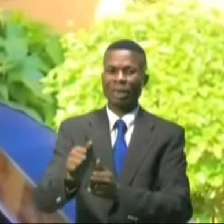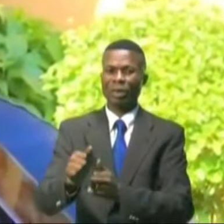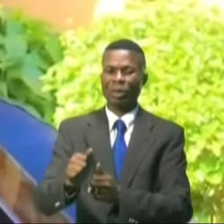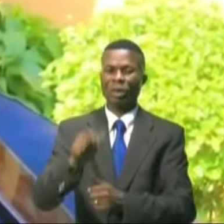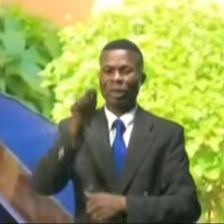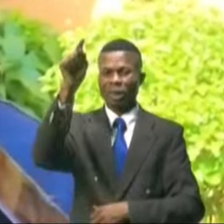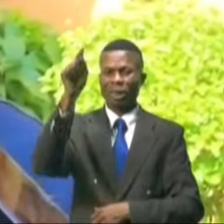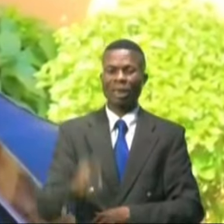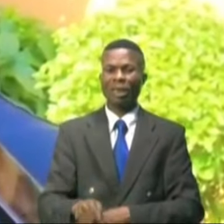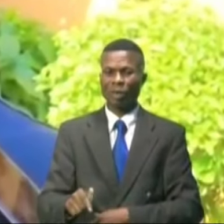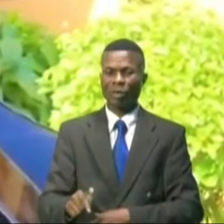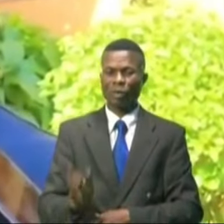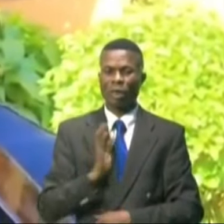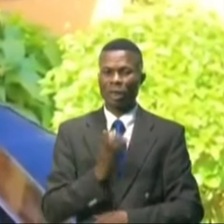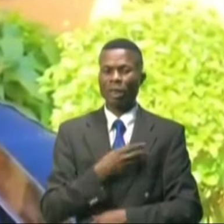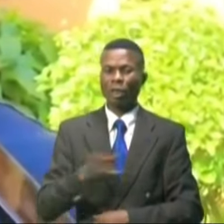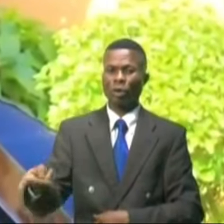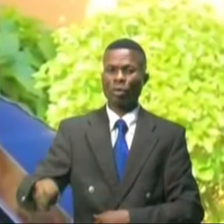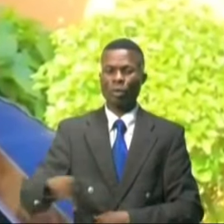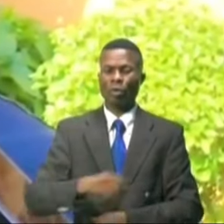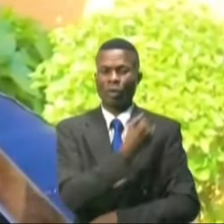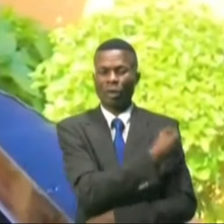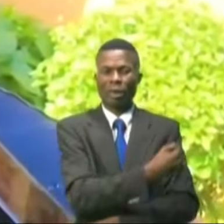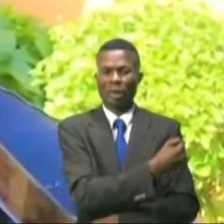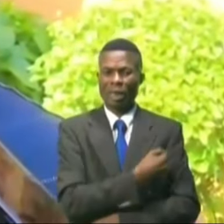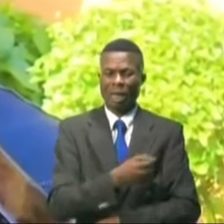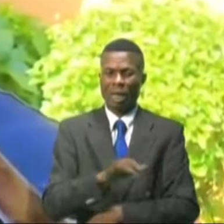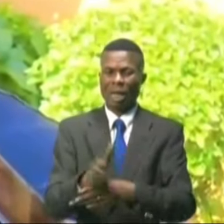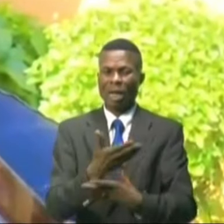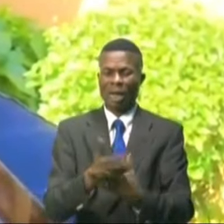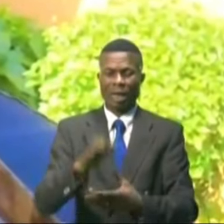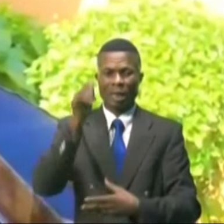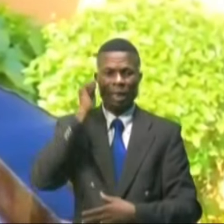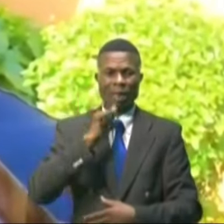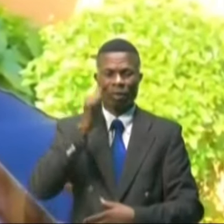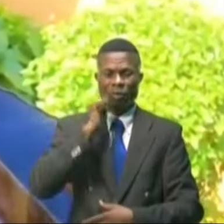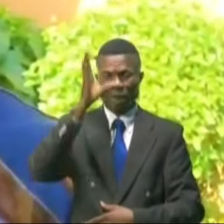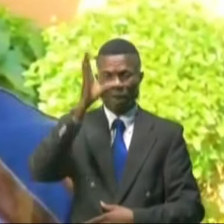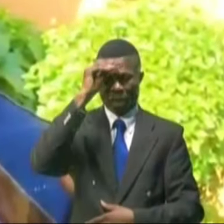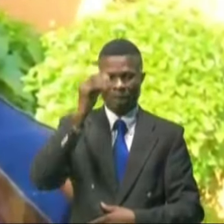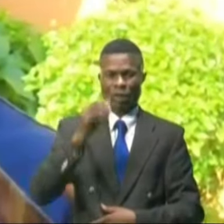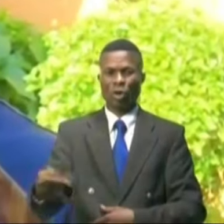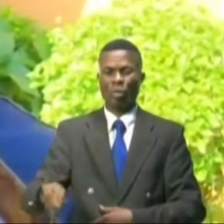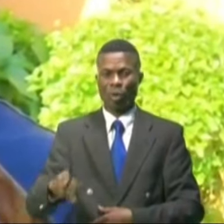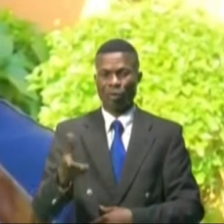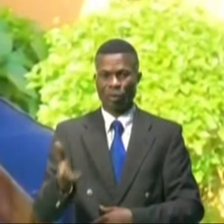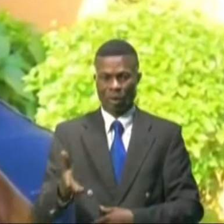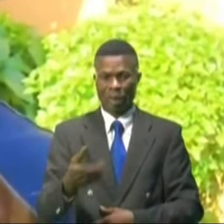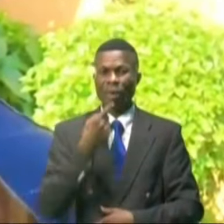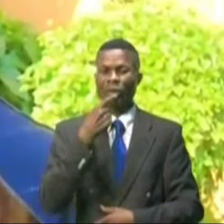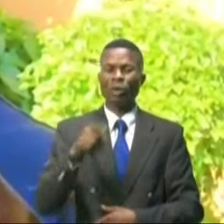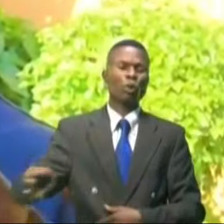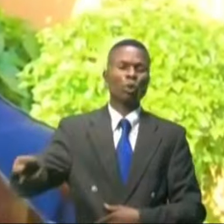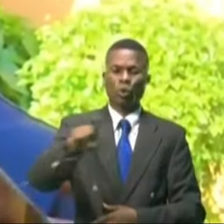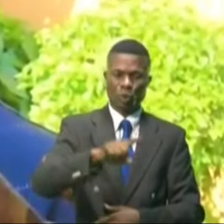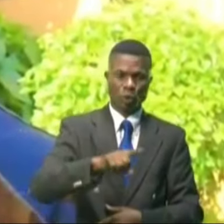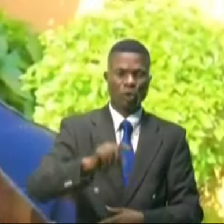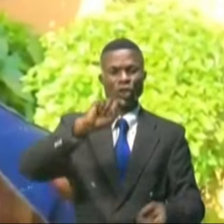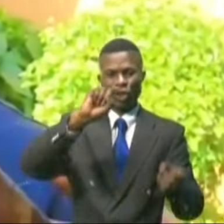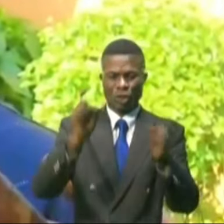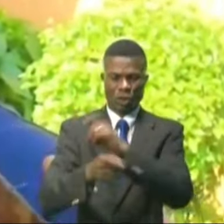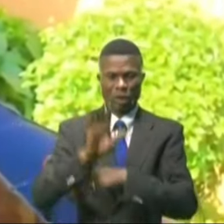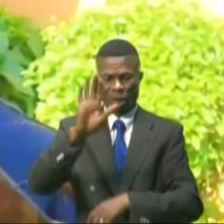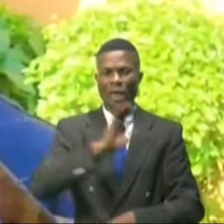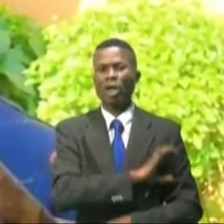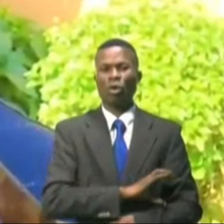division au sein des fils et filles de l'Ituri. Allez leur dire qu'ils changent